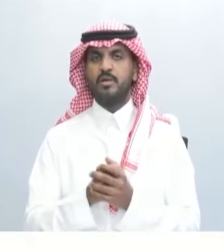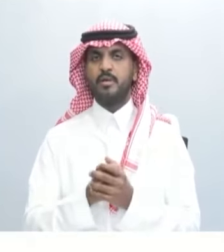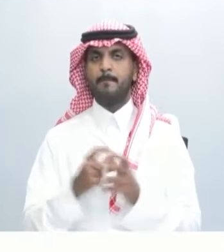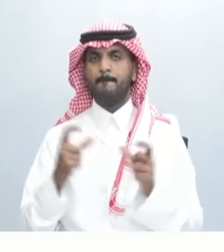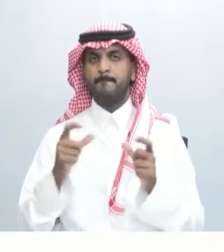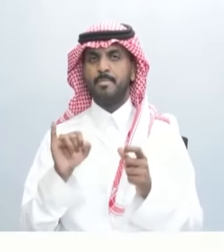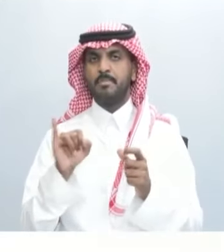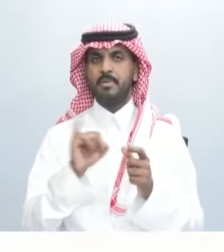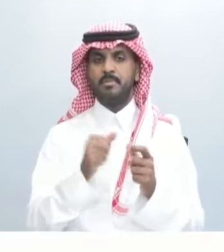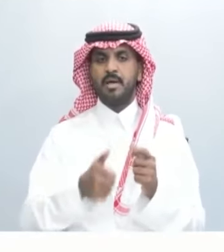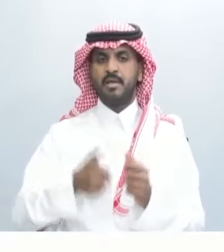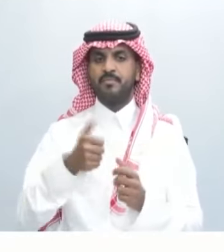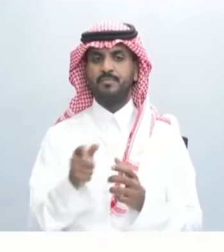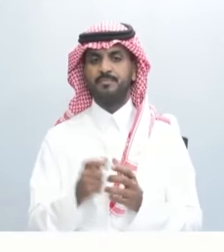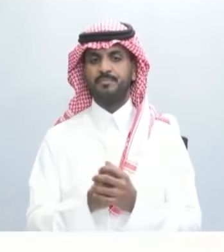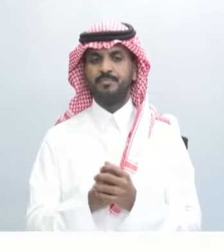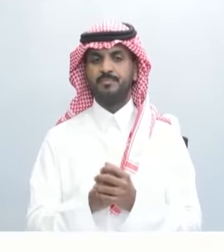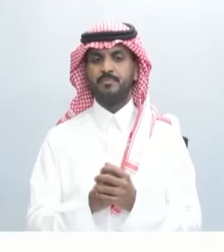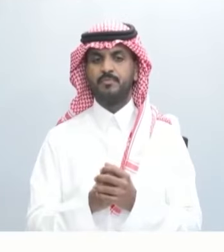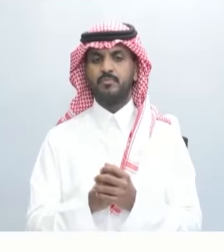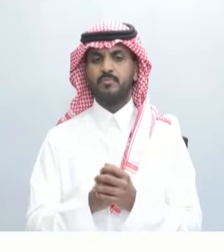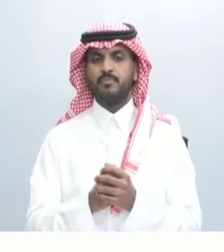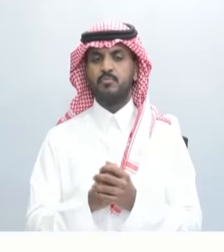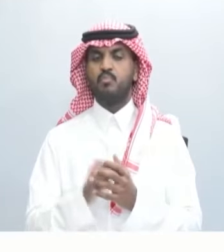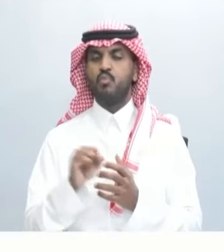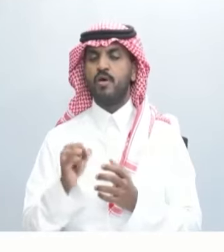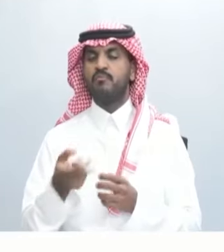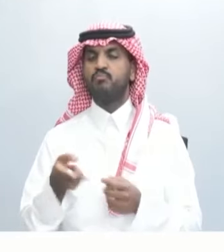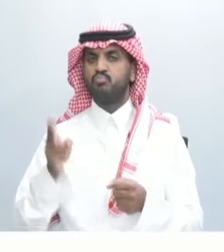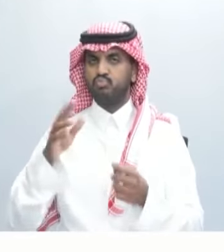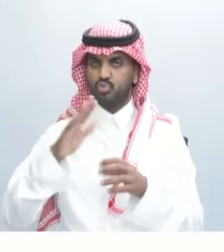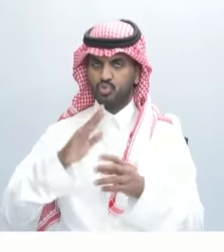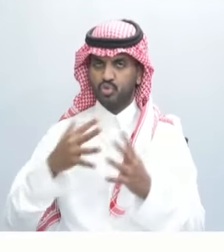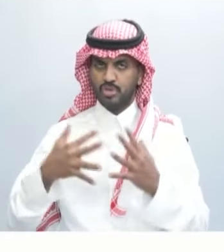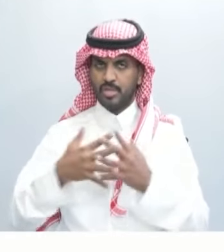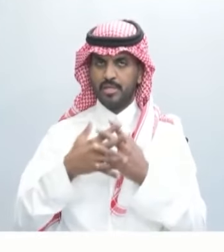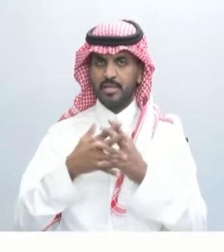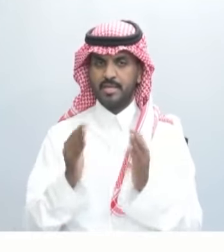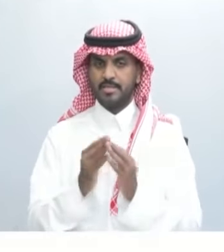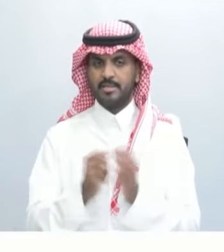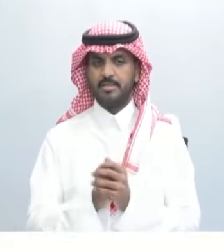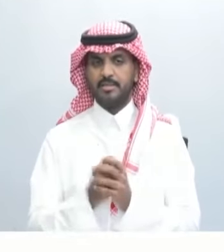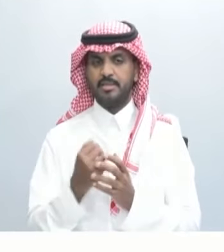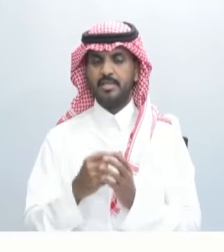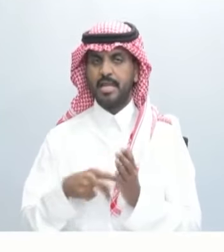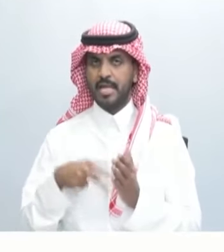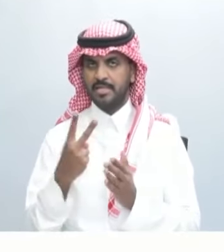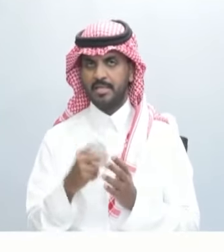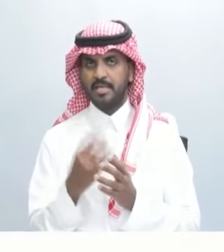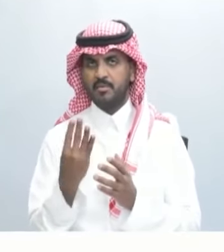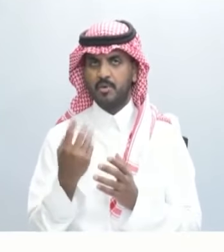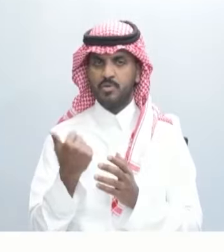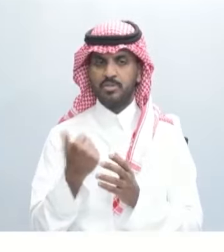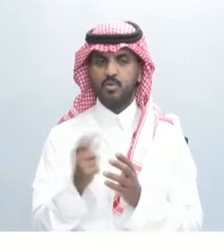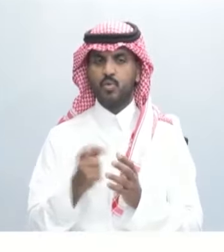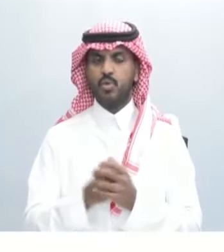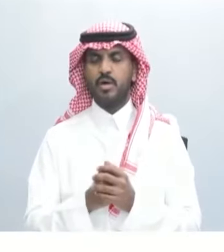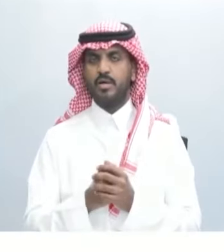ميم ميم الف التي هي نقراها ماذا مضاعف مشترك اصغر للعددين اربعه وسته هو